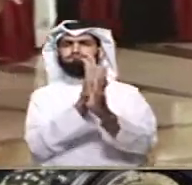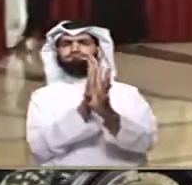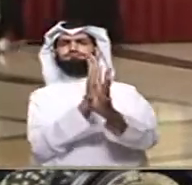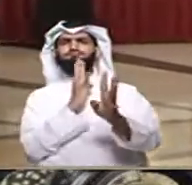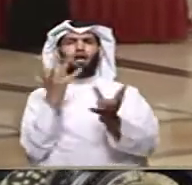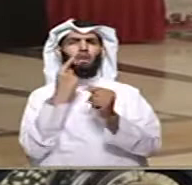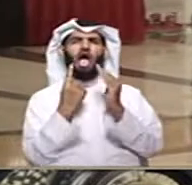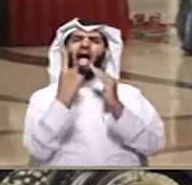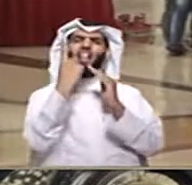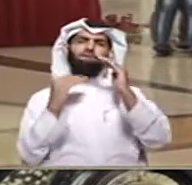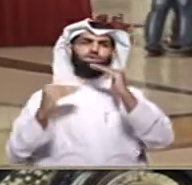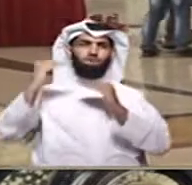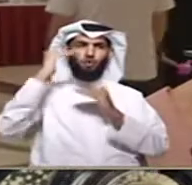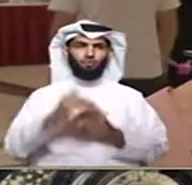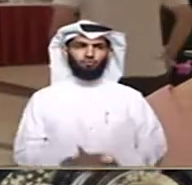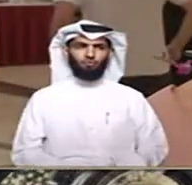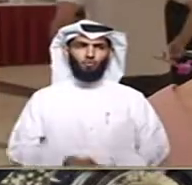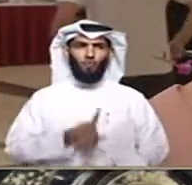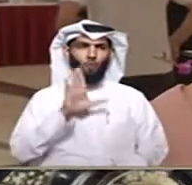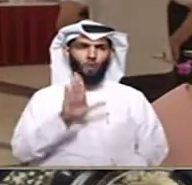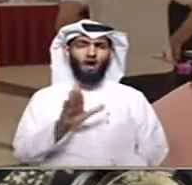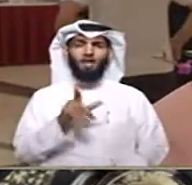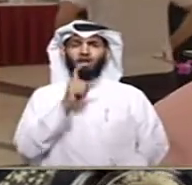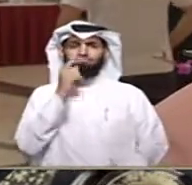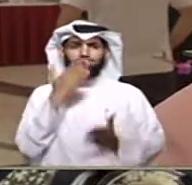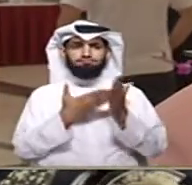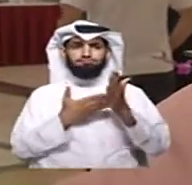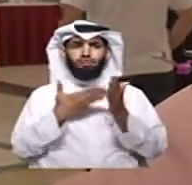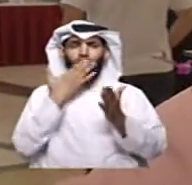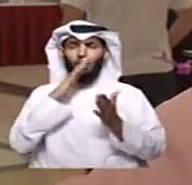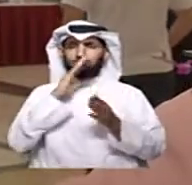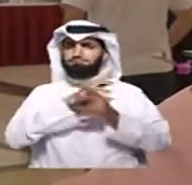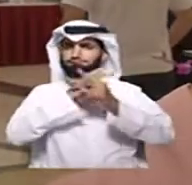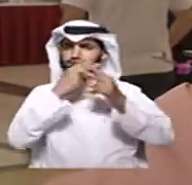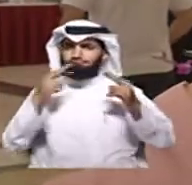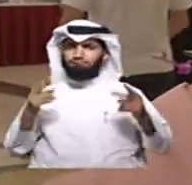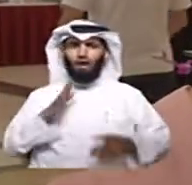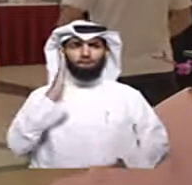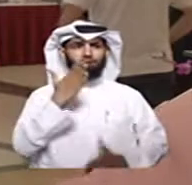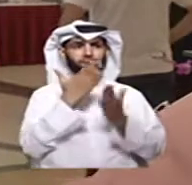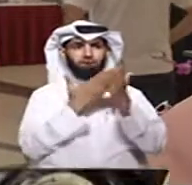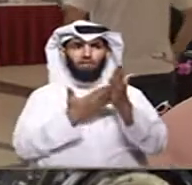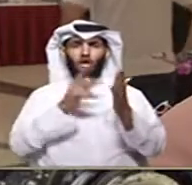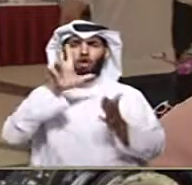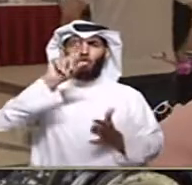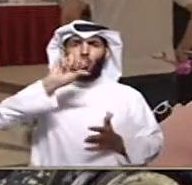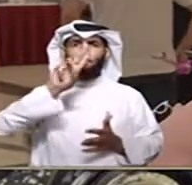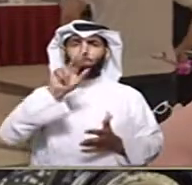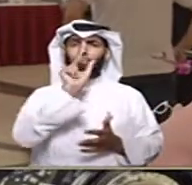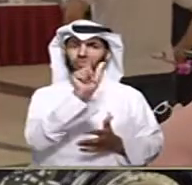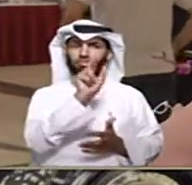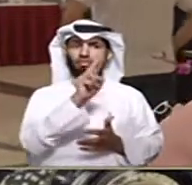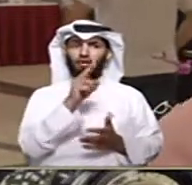مختلف العيادات. بالنسبة للعمليات تختلف، يعني احنا اجرينا عمليات فقط للروبوت خلال العام